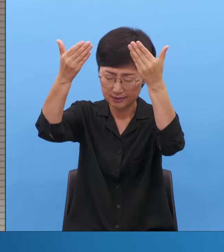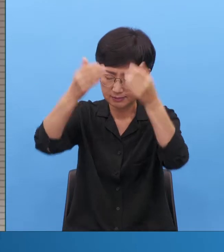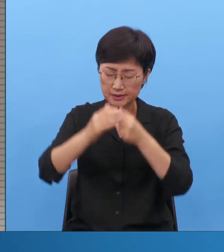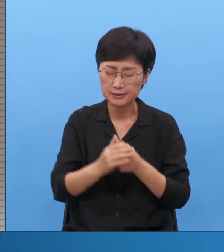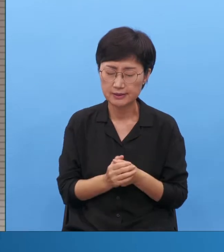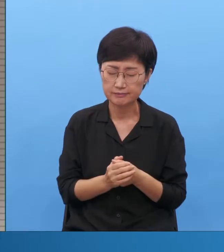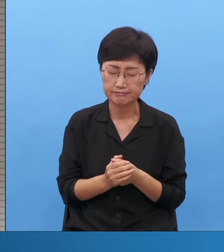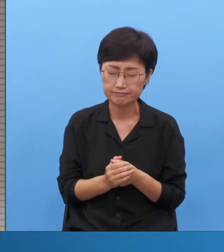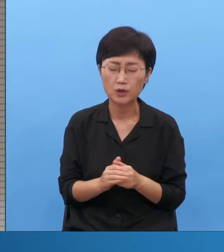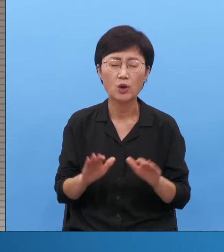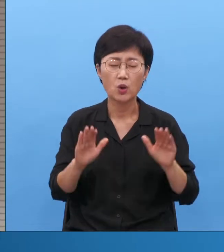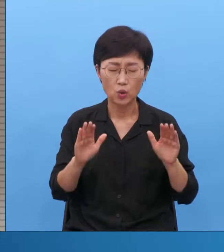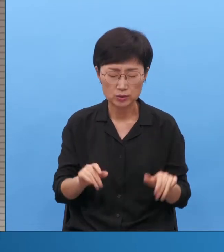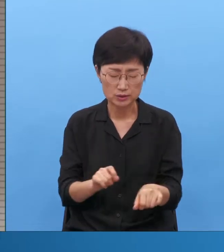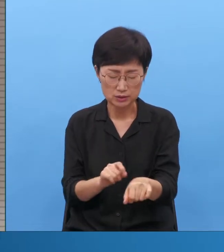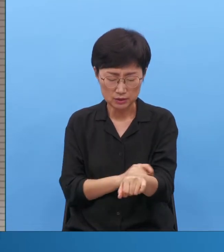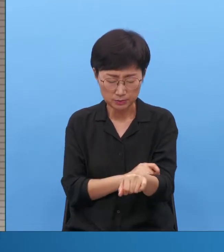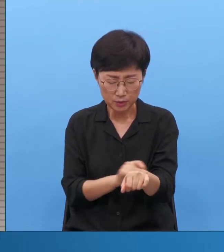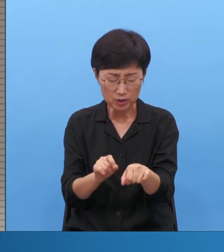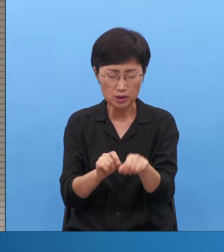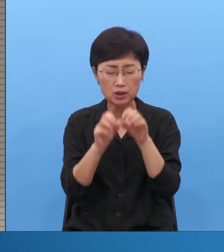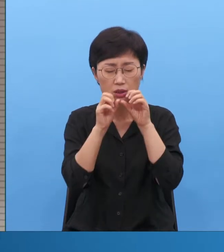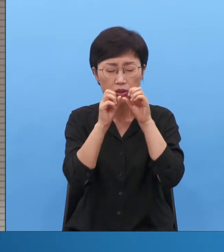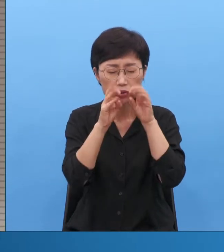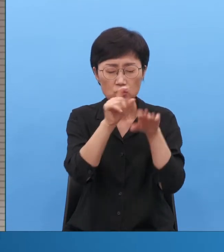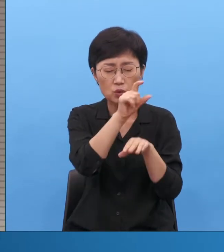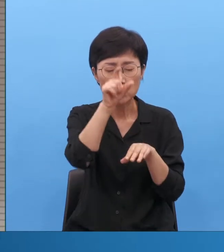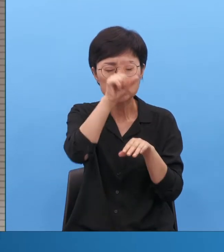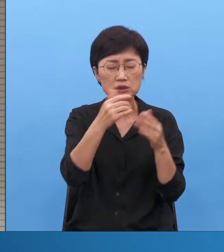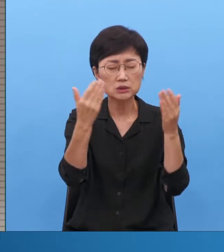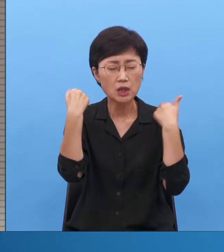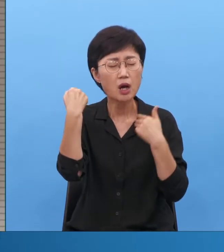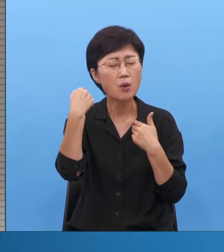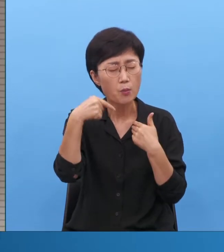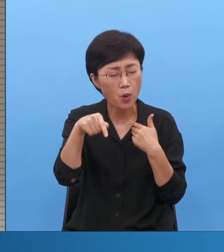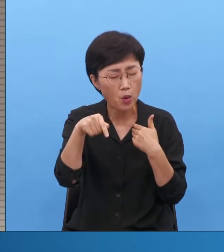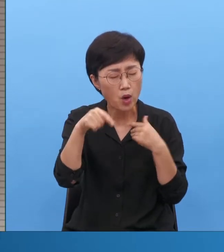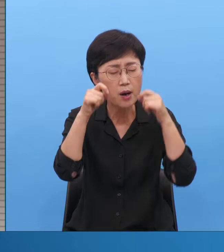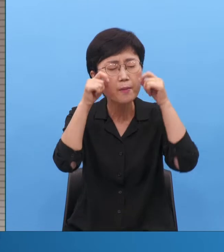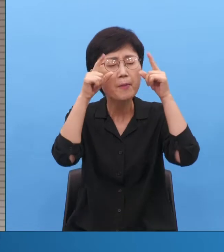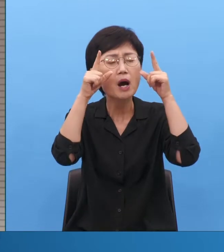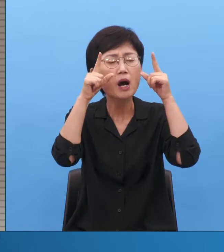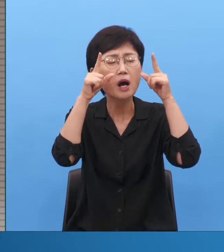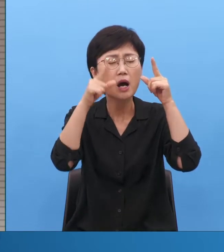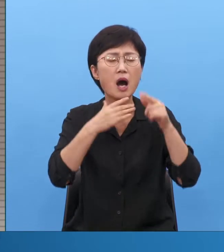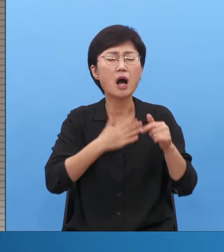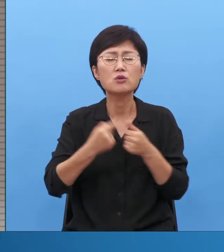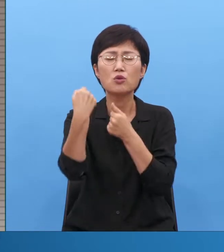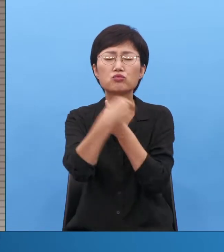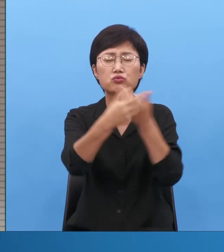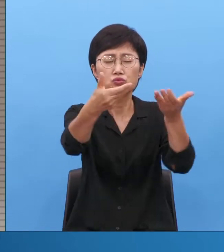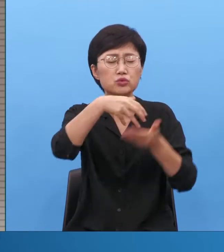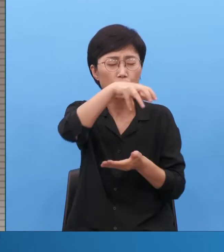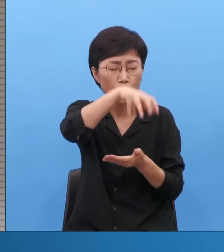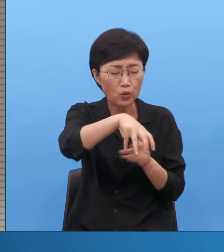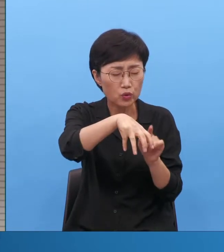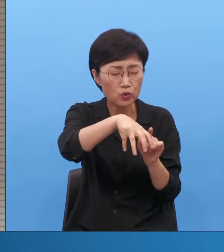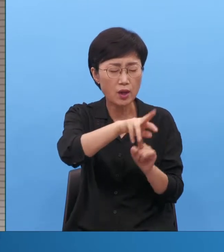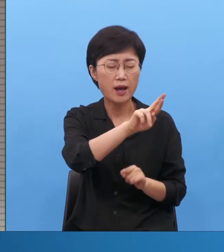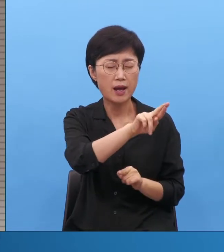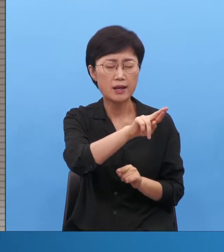now. 오늘은 특별히 전도 신학을 정립하고 영적 지도자를 양상하는 RTS 주일 예배를 드리게